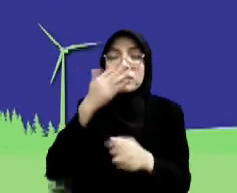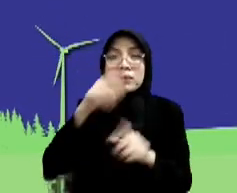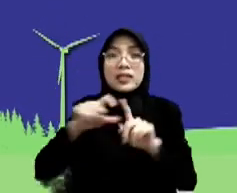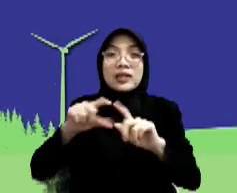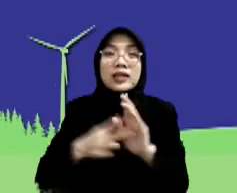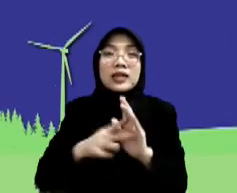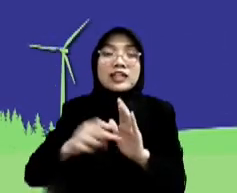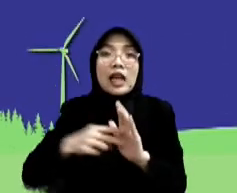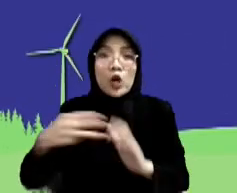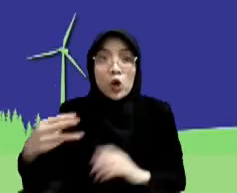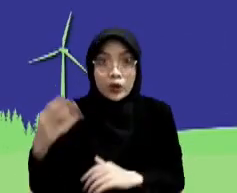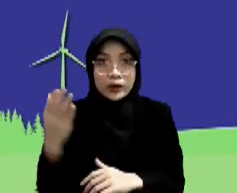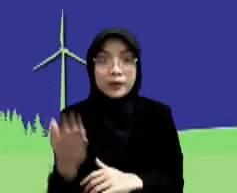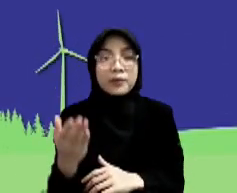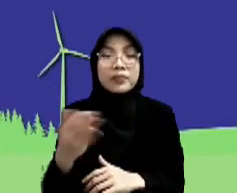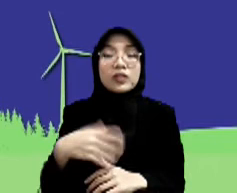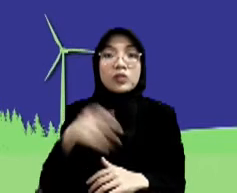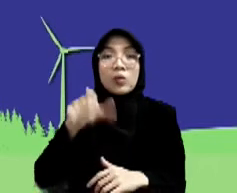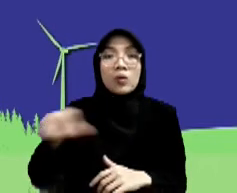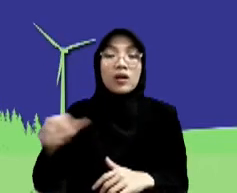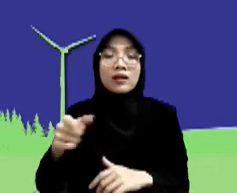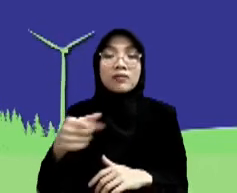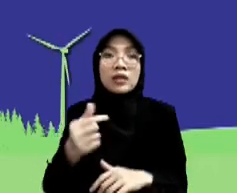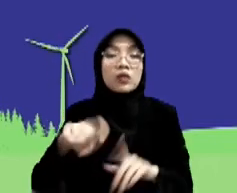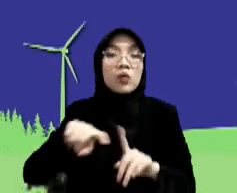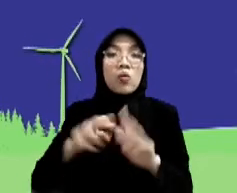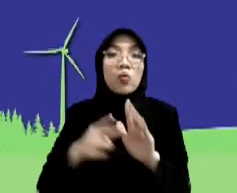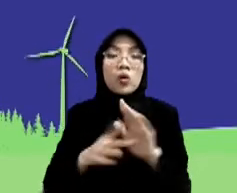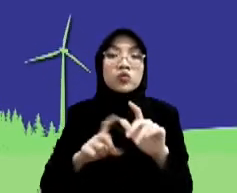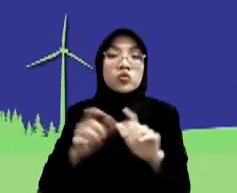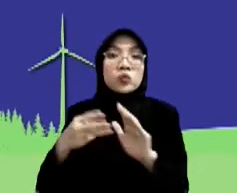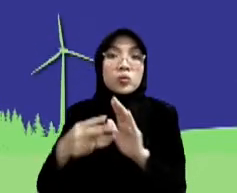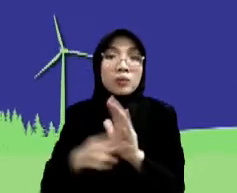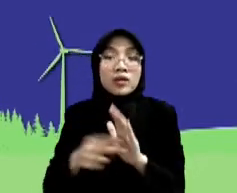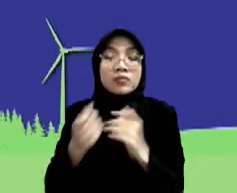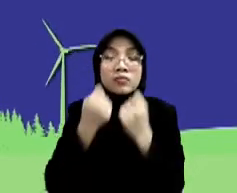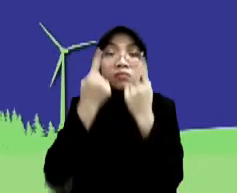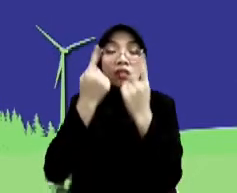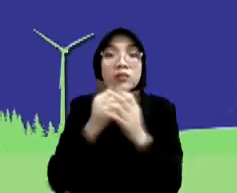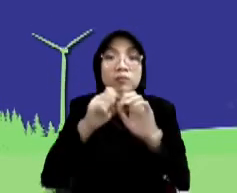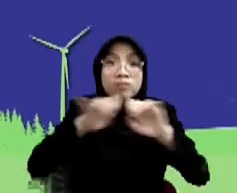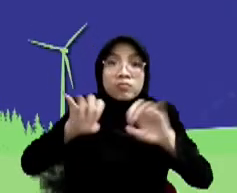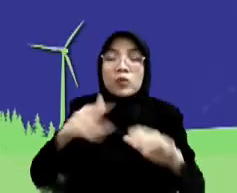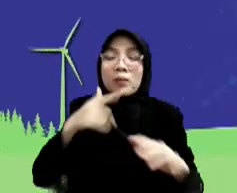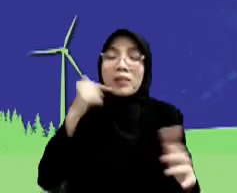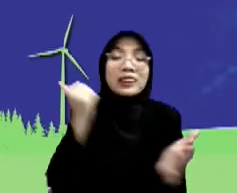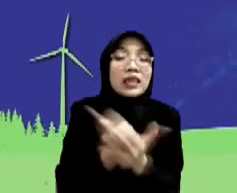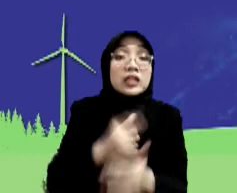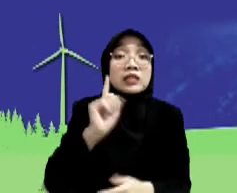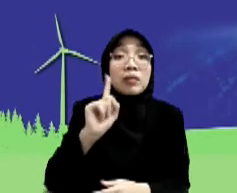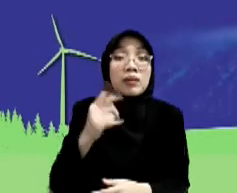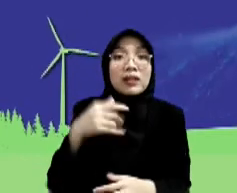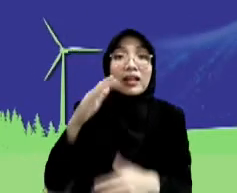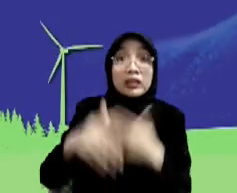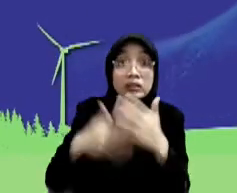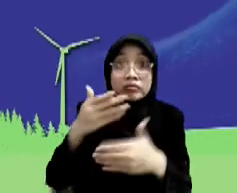comes to consumer eh apa namanya awareness itu sangat penting karena at the end of the day